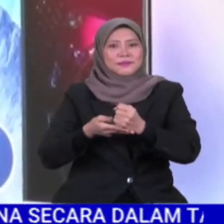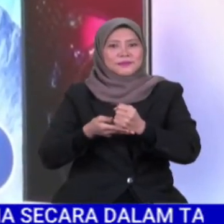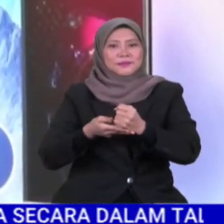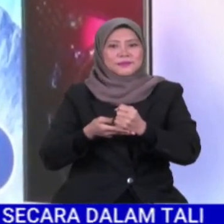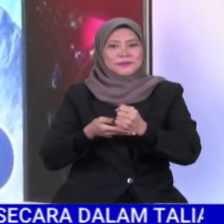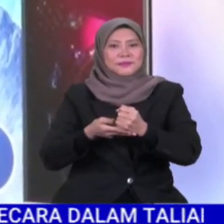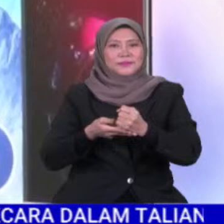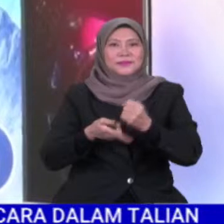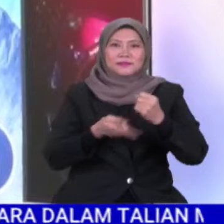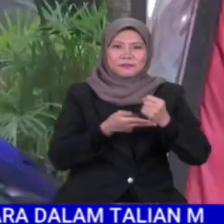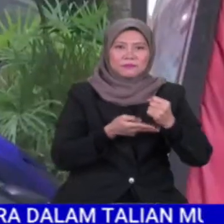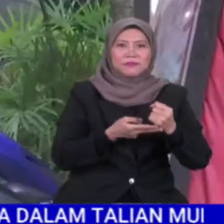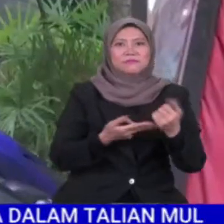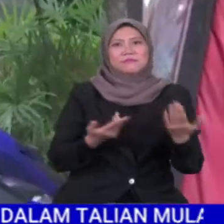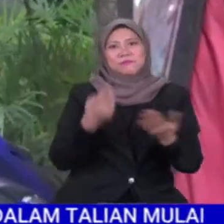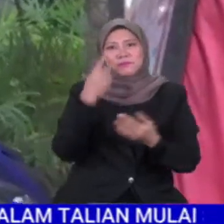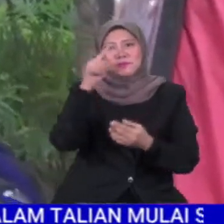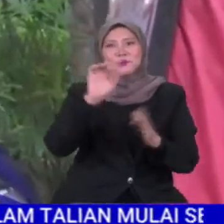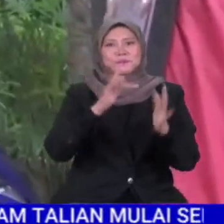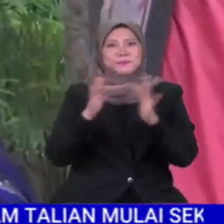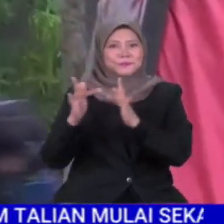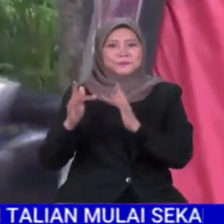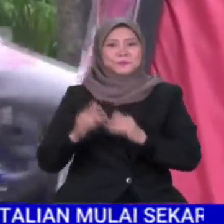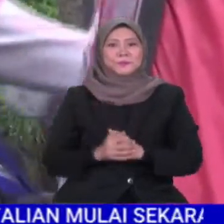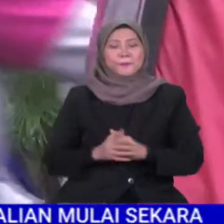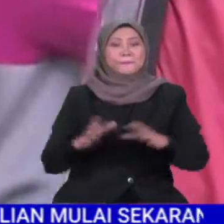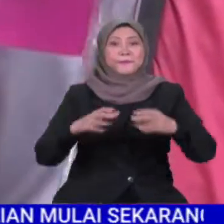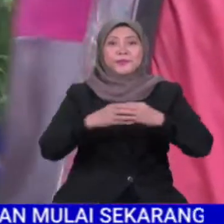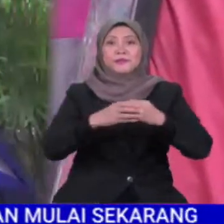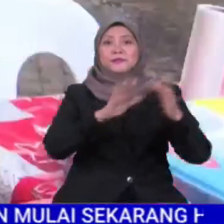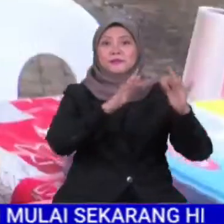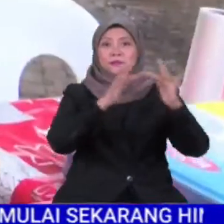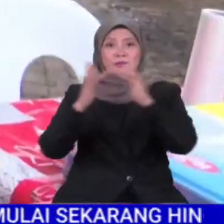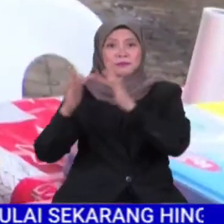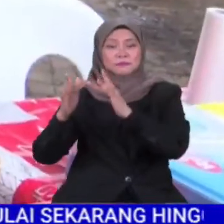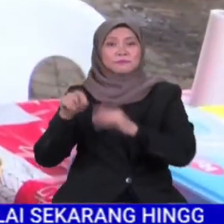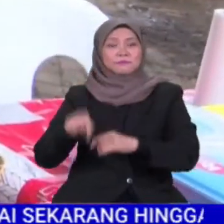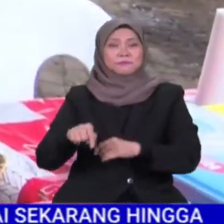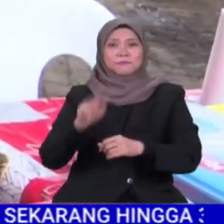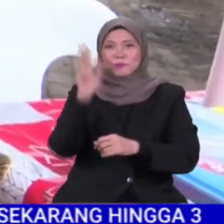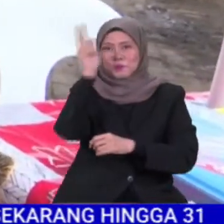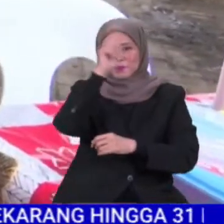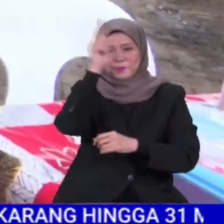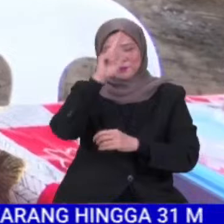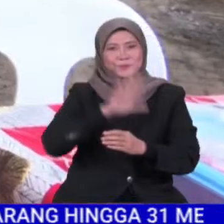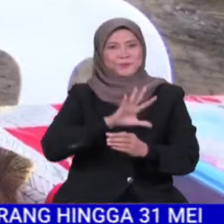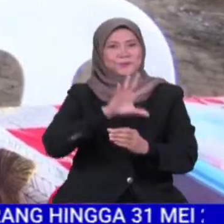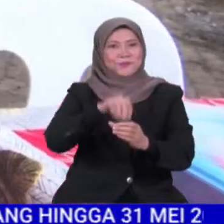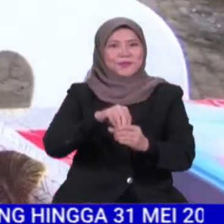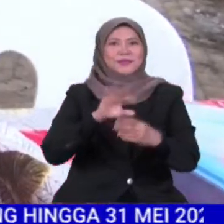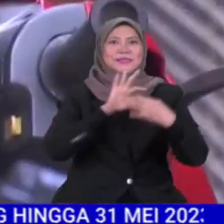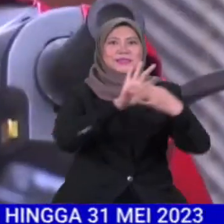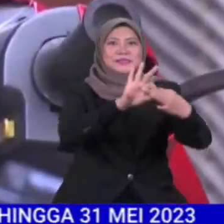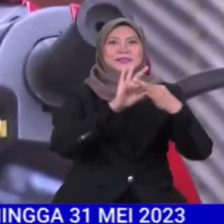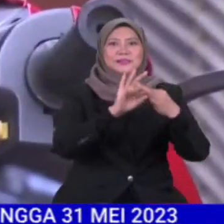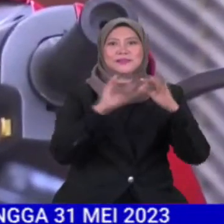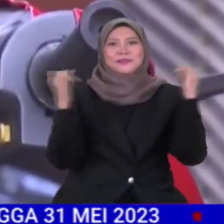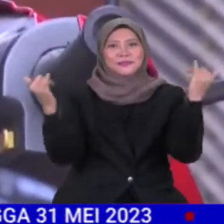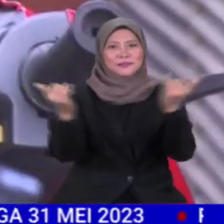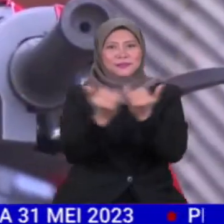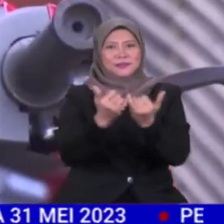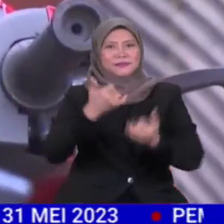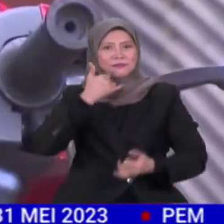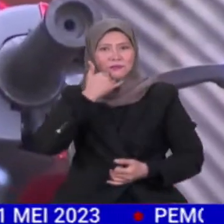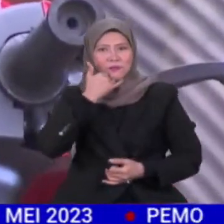kegunaan untuk kita lah. Pakej perpaduan jalur lebar merupakan inisiatif kerajaan melibatkan kerjasama